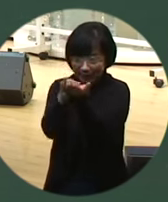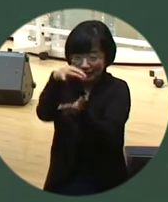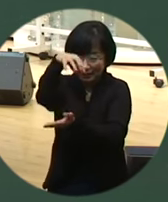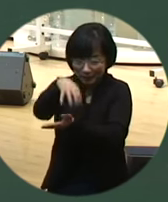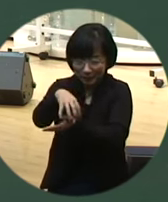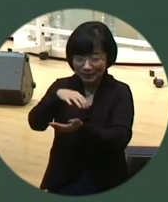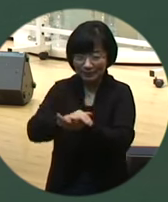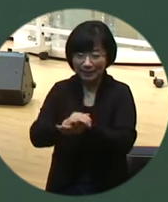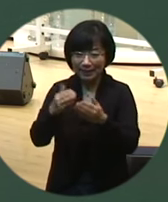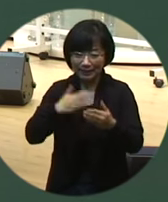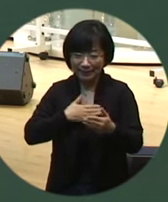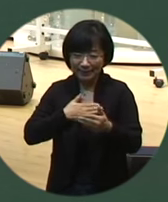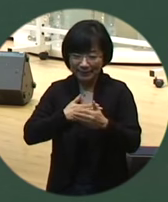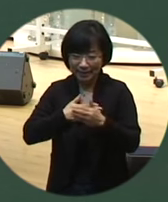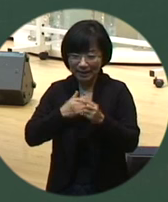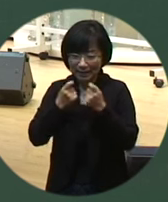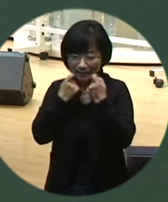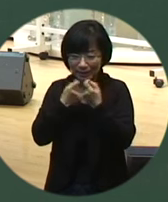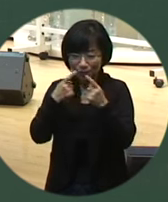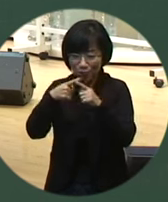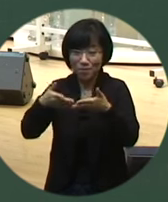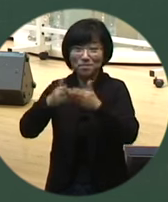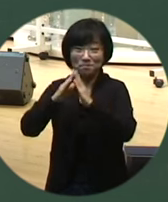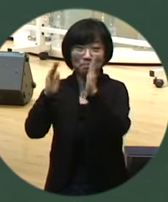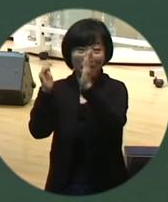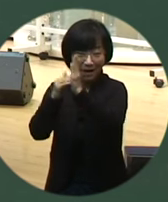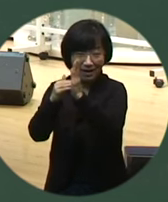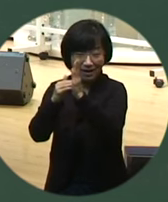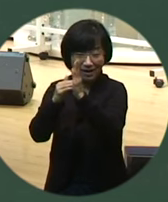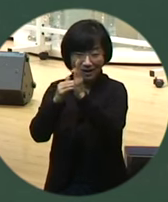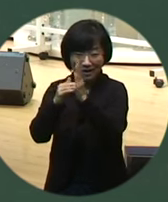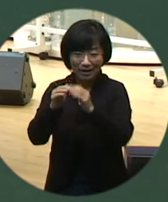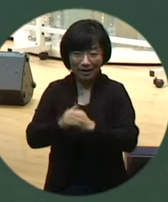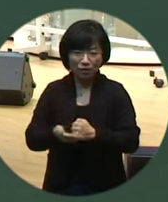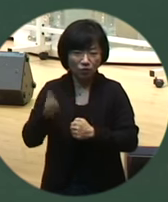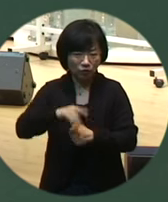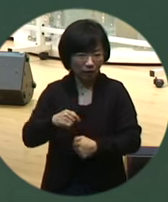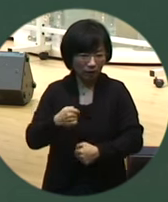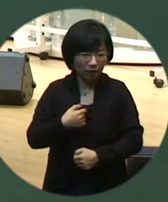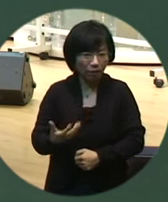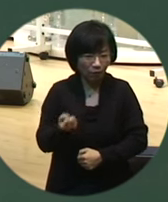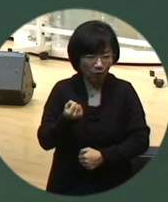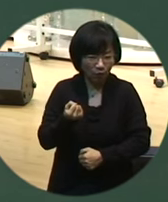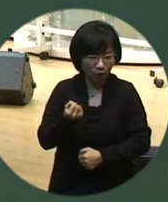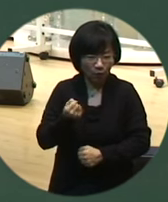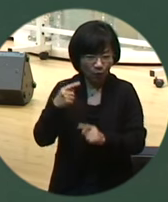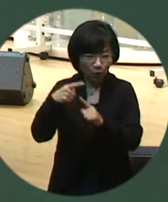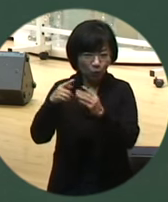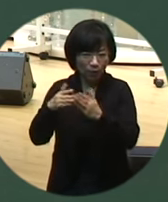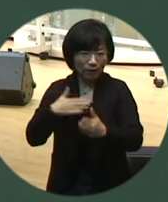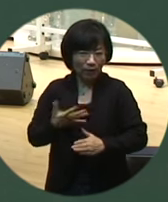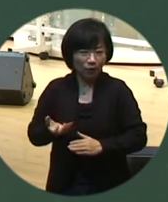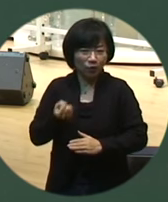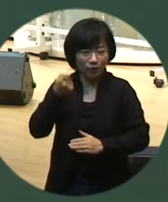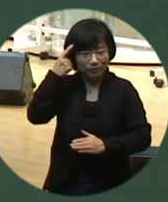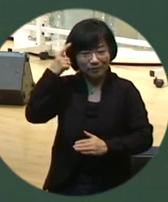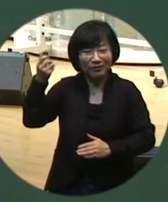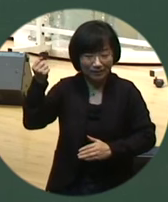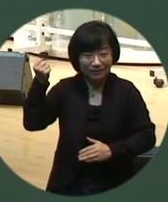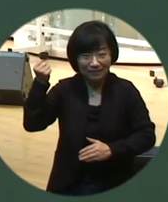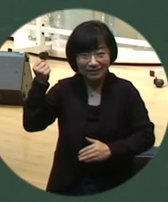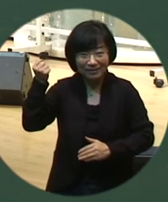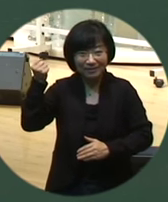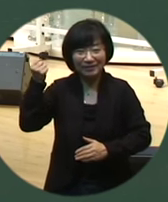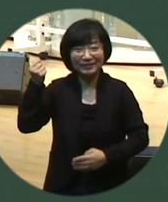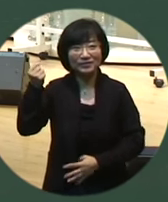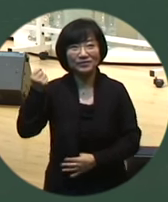I wanted to plant my own church. 근데 개척 내려가는 내 것도 아니지만 내 것이라는 생각이 들더라니까. And so I went and planted my church. It wasn't mine either, but I thought maybe this is